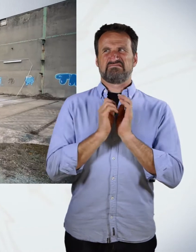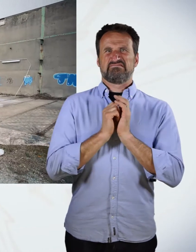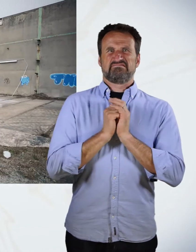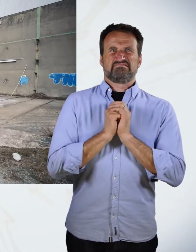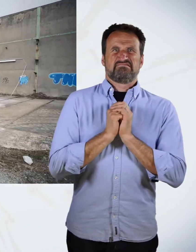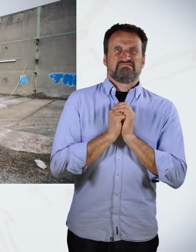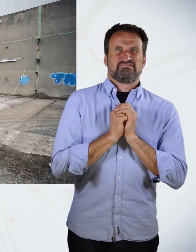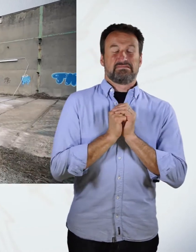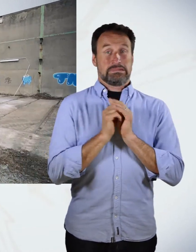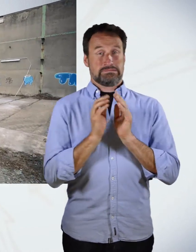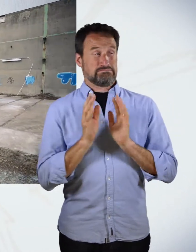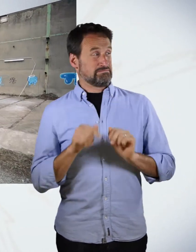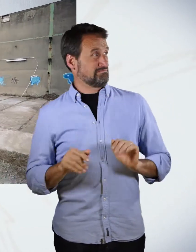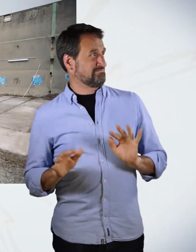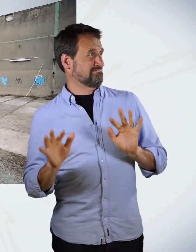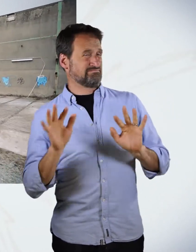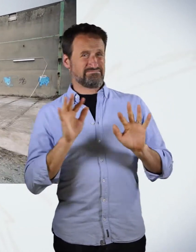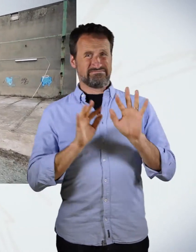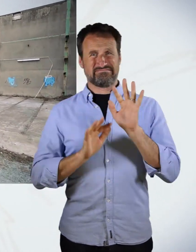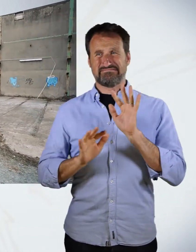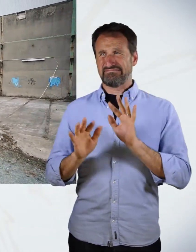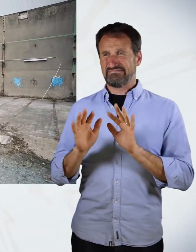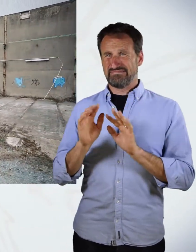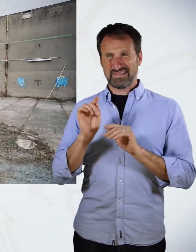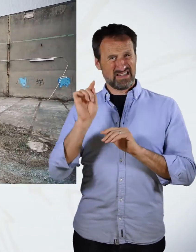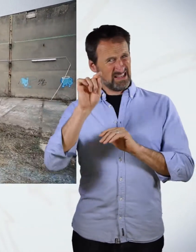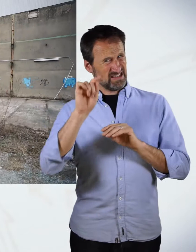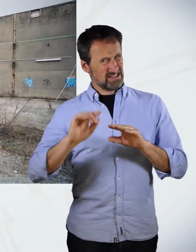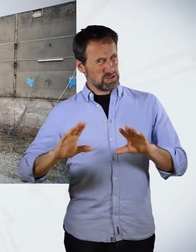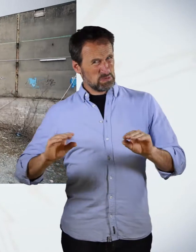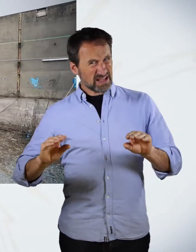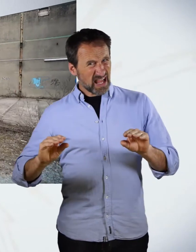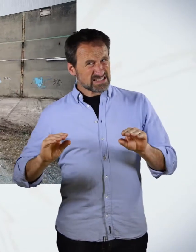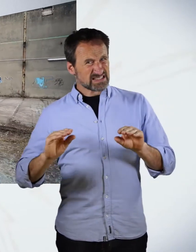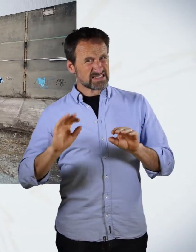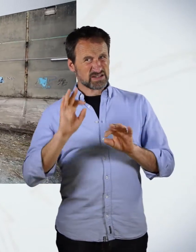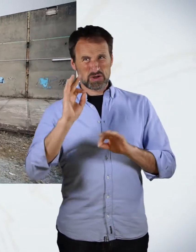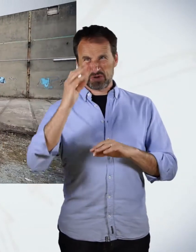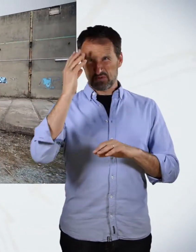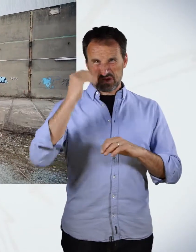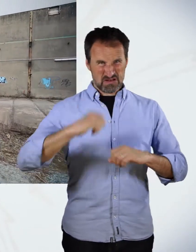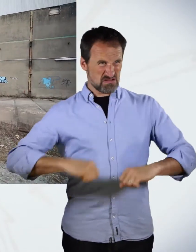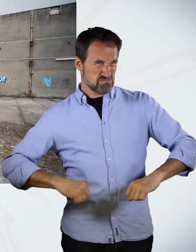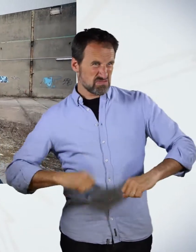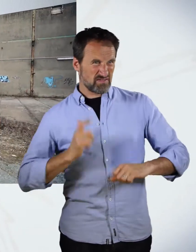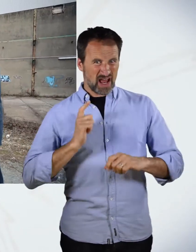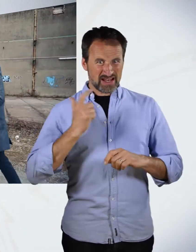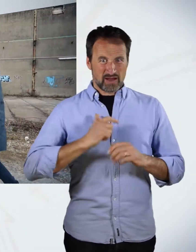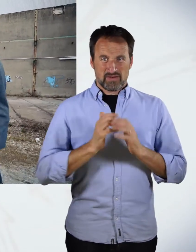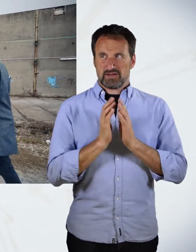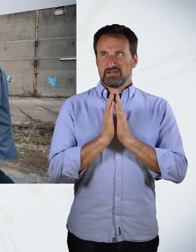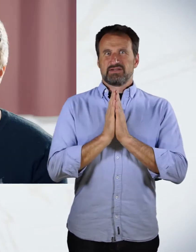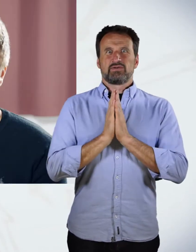gemütliche Ecke ausgesucht, Mensch. Ist da hinten jetzt gleich so eine Matratze und gewisse Herren warten auf mich? Oh